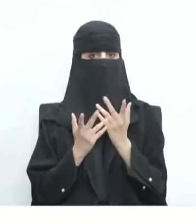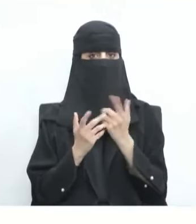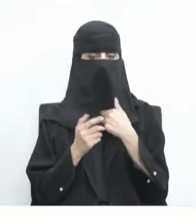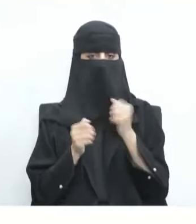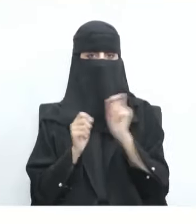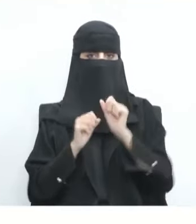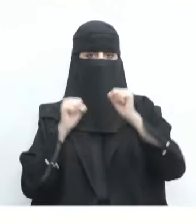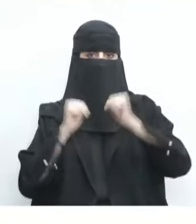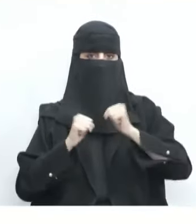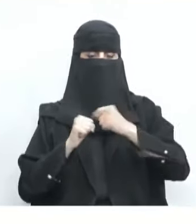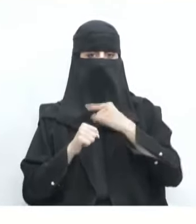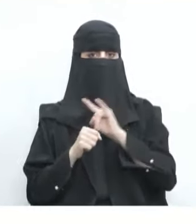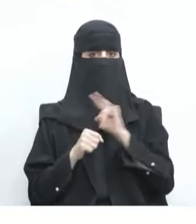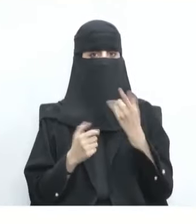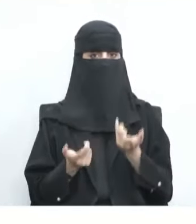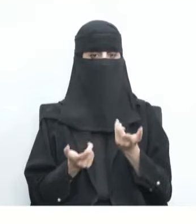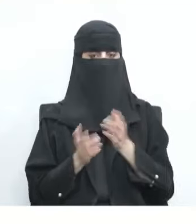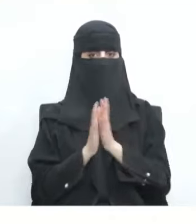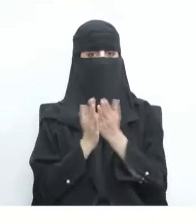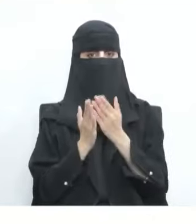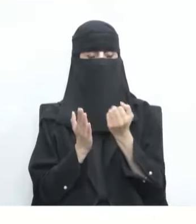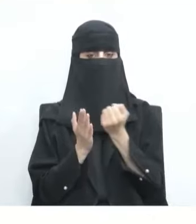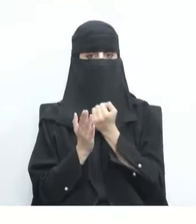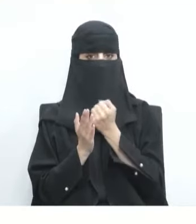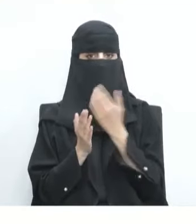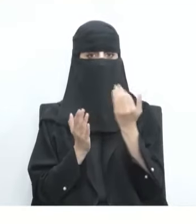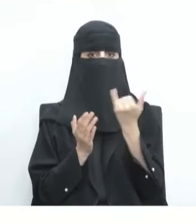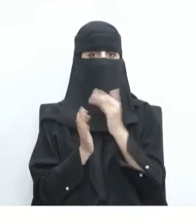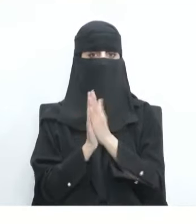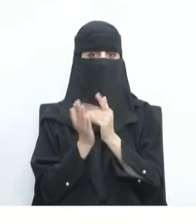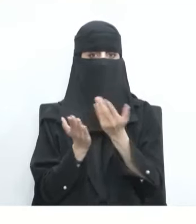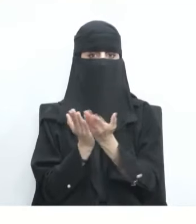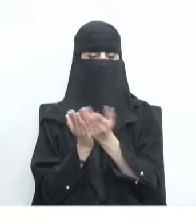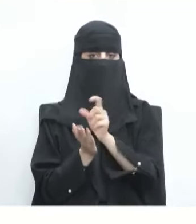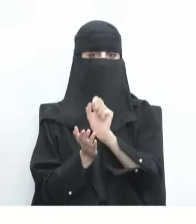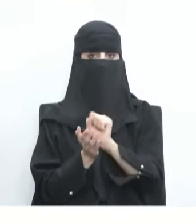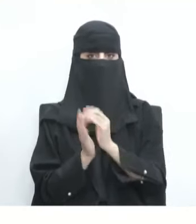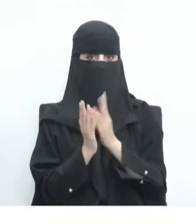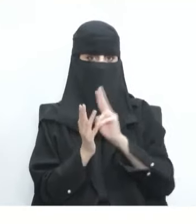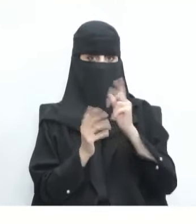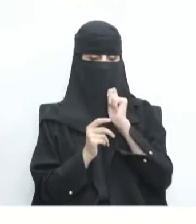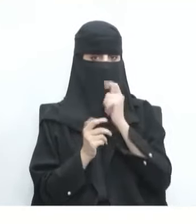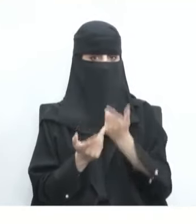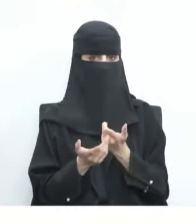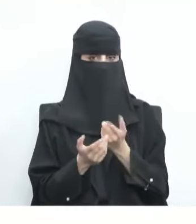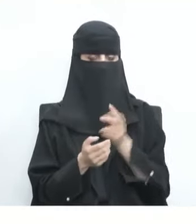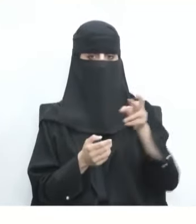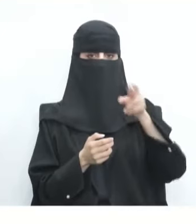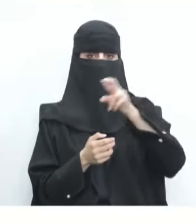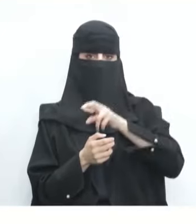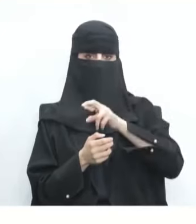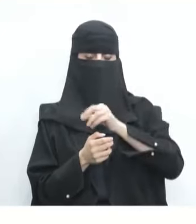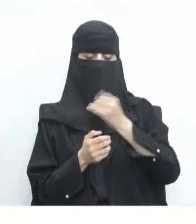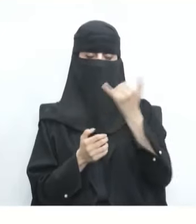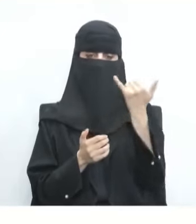املك مكتبه وليس لدي كتاب غير كتب المدرسيه قالت رزان الامر